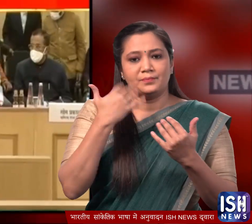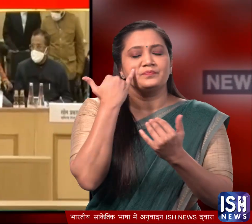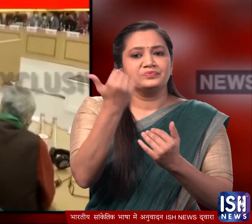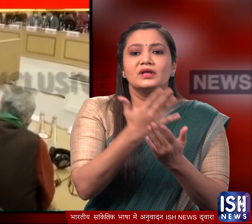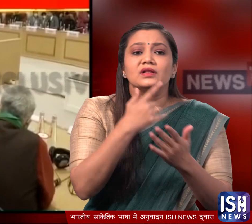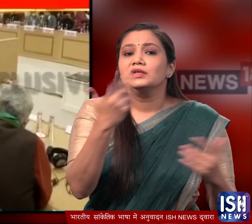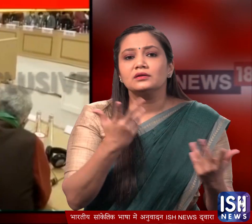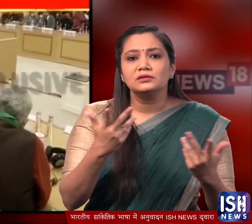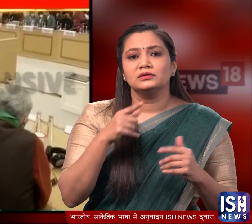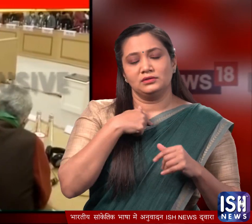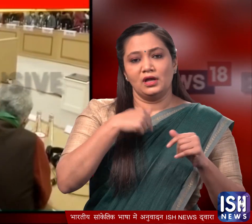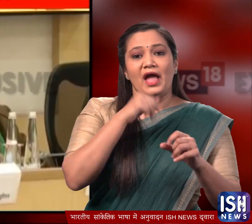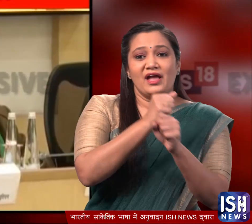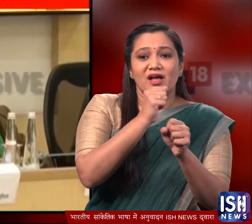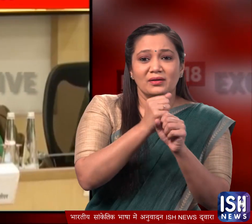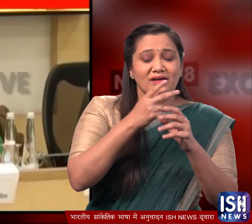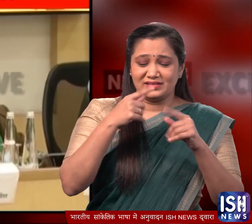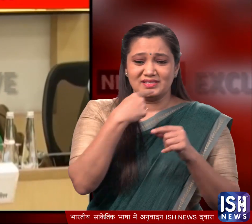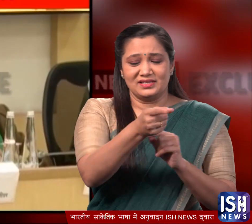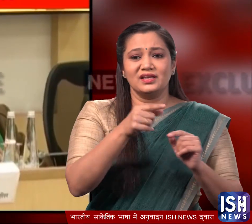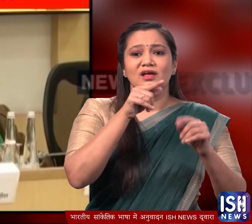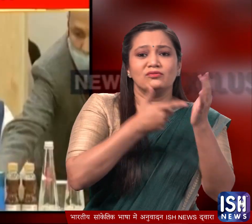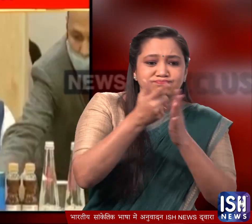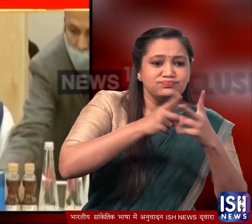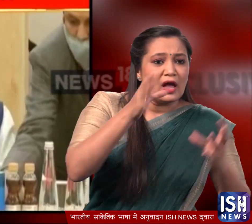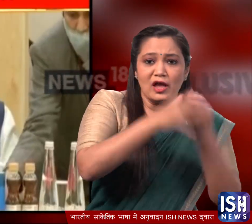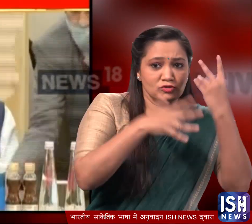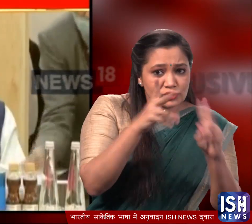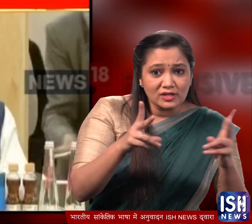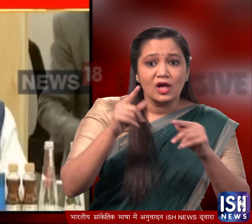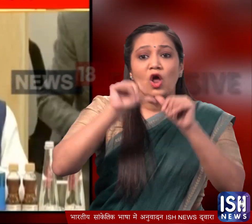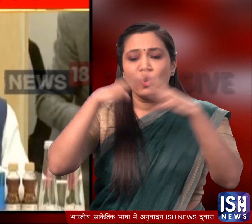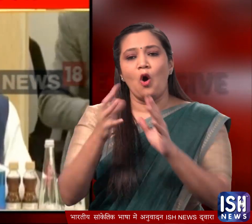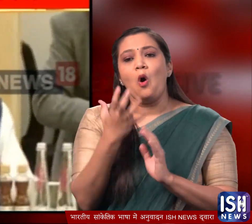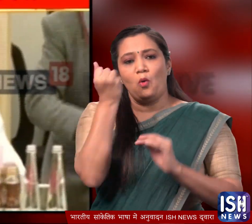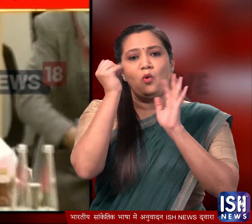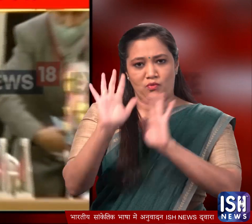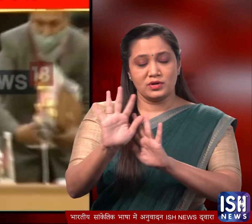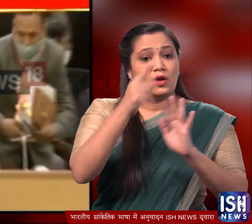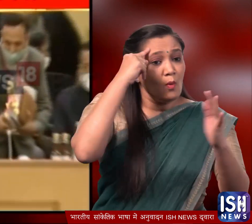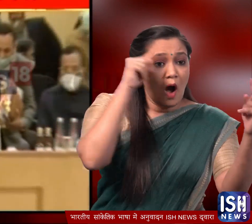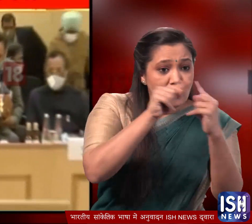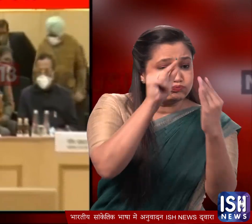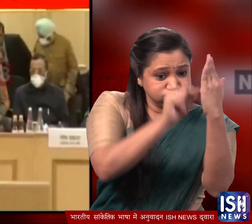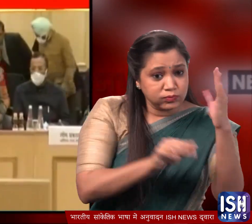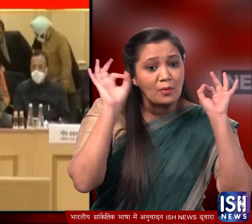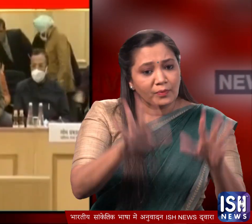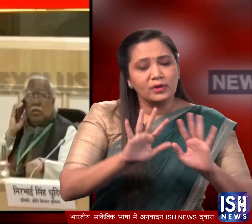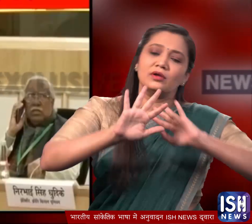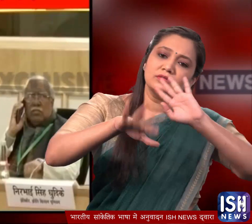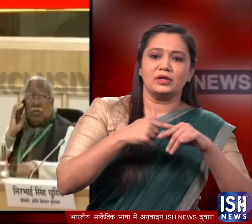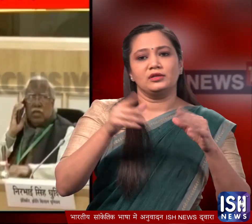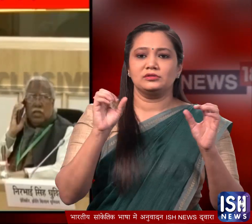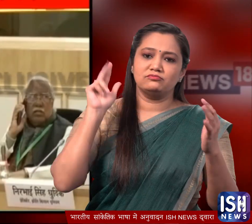सराहनीय पहल की और ये प्रस्ताव दिया कि वो किसान संगठनों के मानने तक कृषि सुधार कानूनों को लागू करने पर रोक लगा सकती है। जिसके बाद